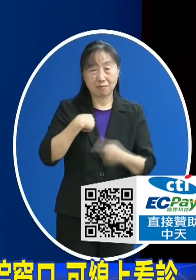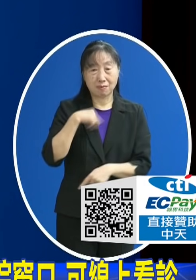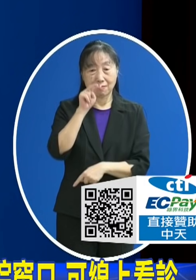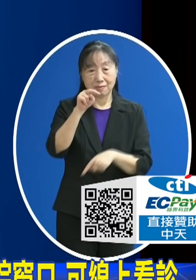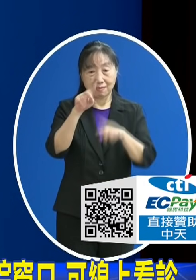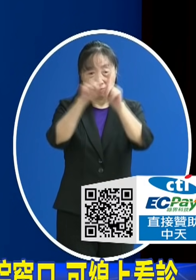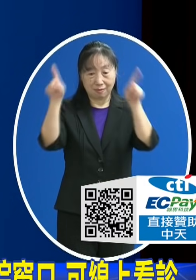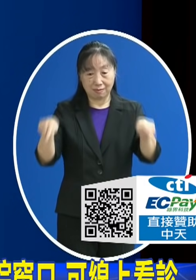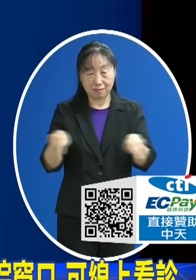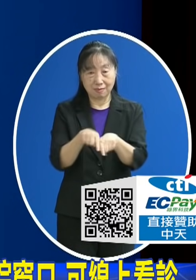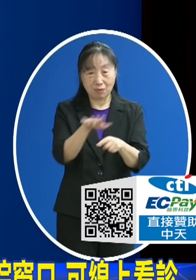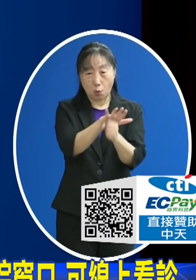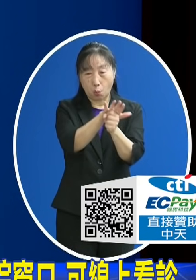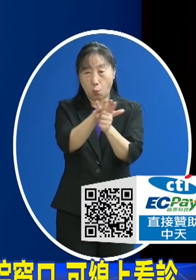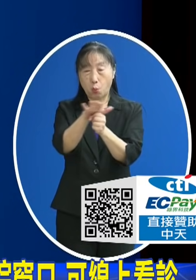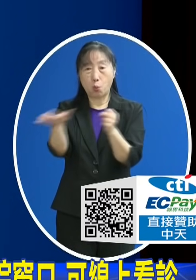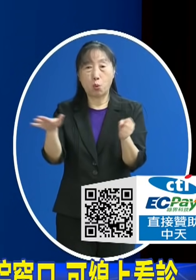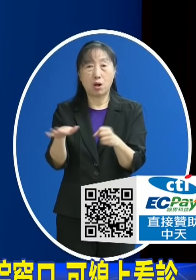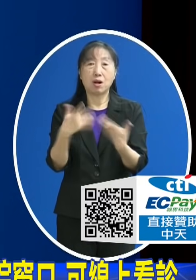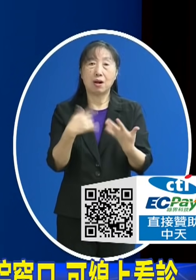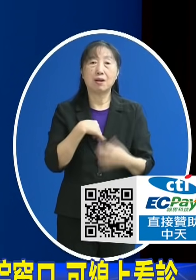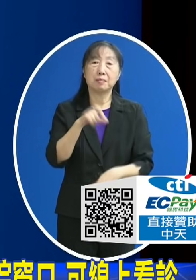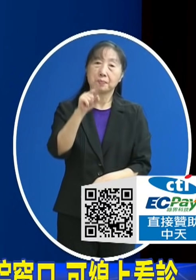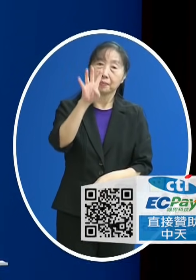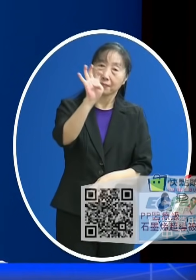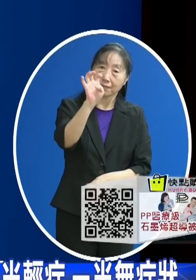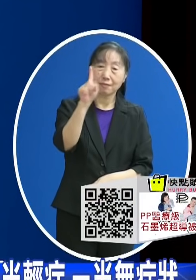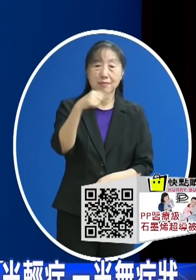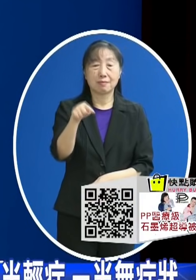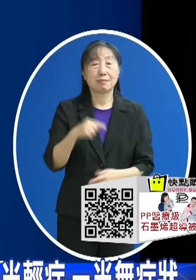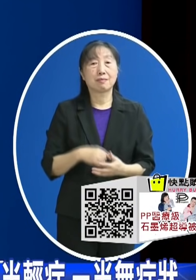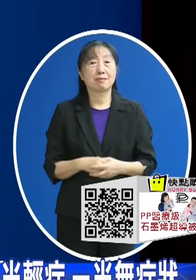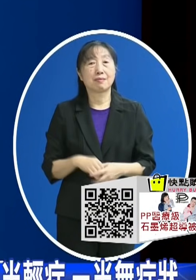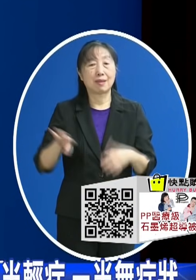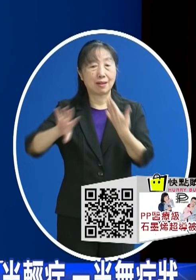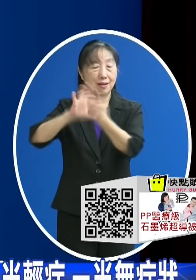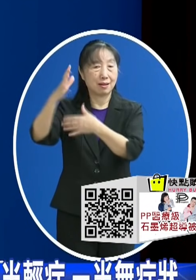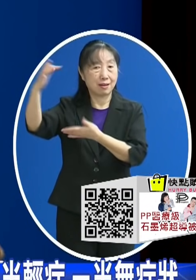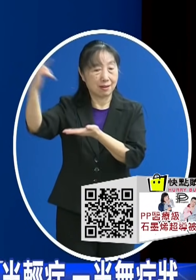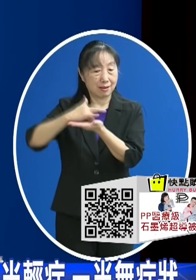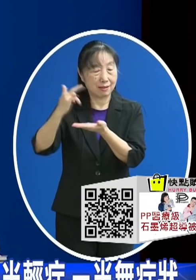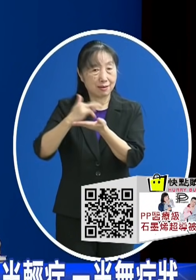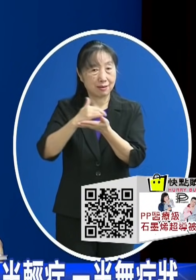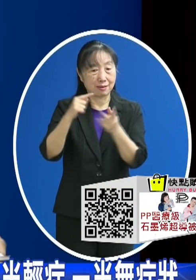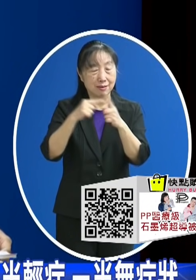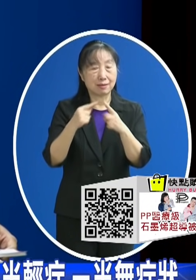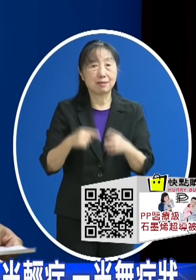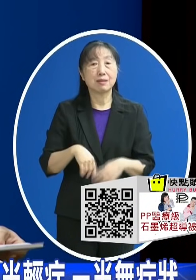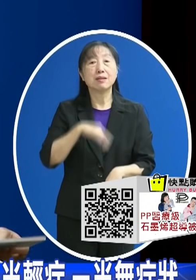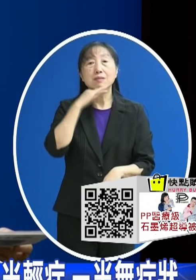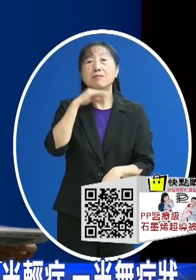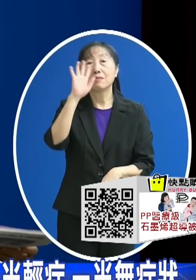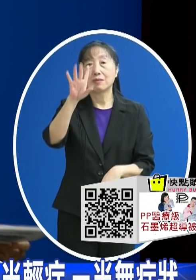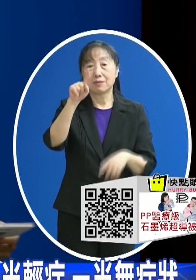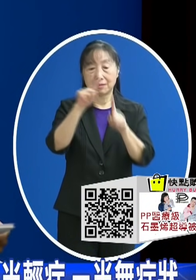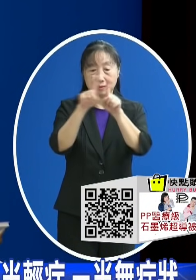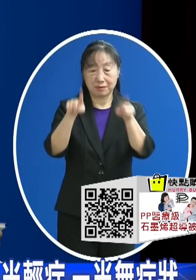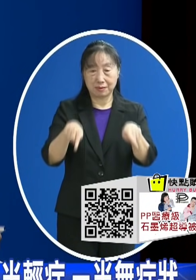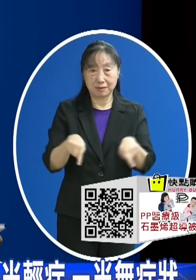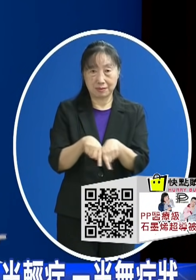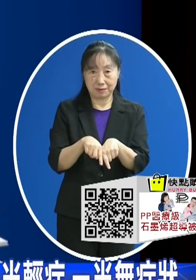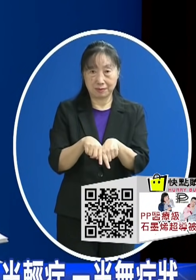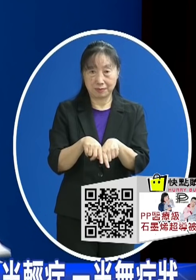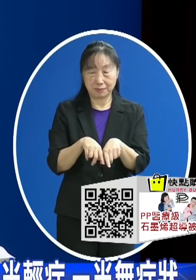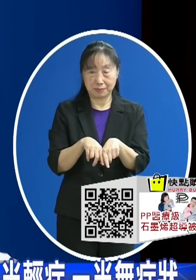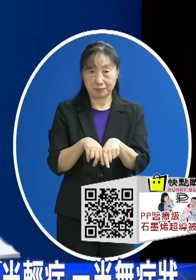哈，我们 Omicron 这一周总共定出来140例的这个境外移入的病例哈。等一下会有一张跟大家就我